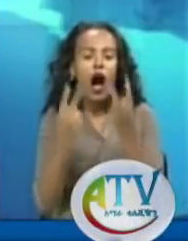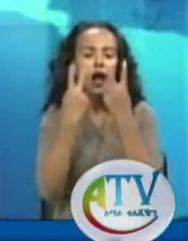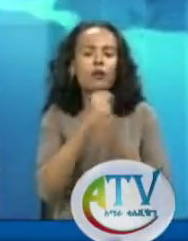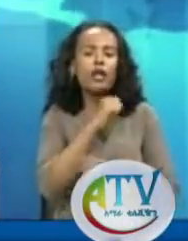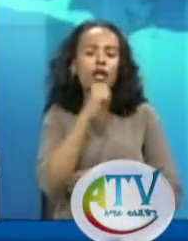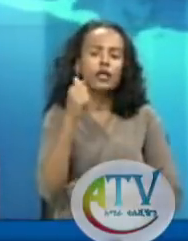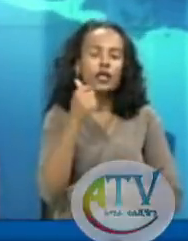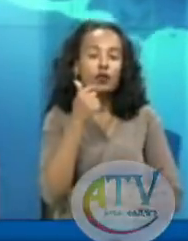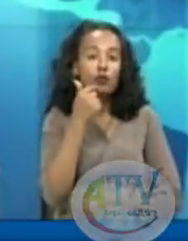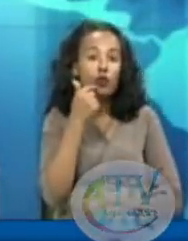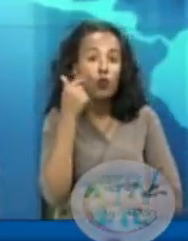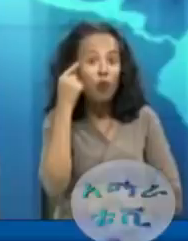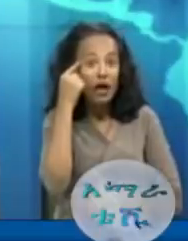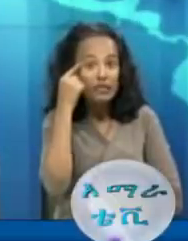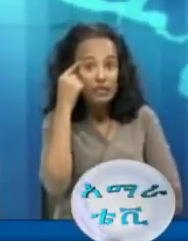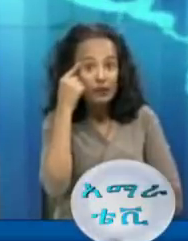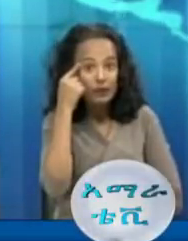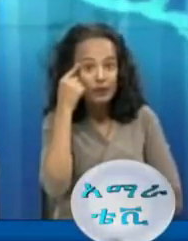ينبلو ماسب